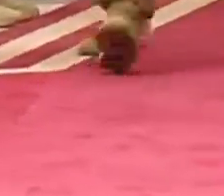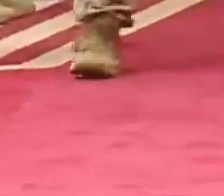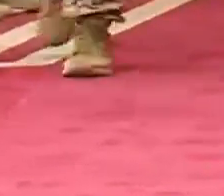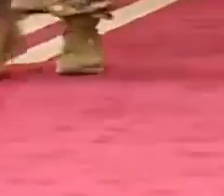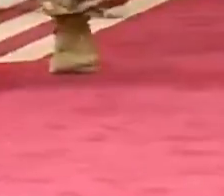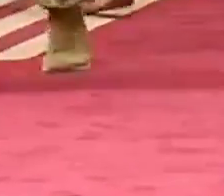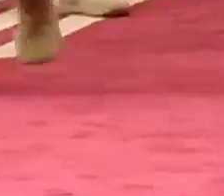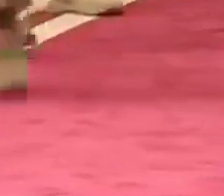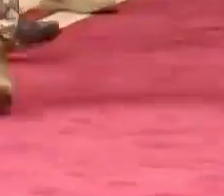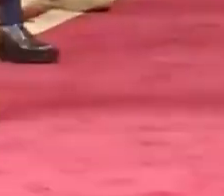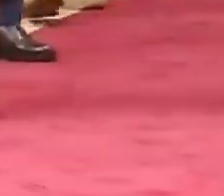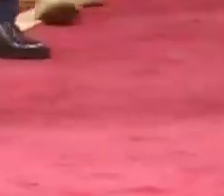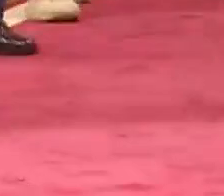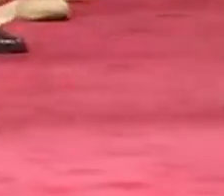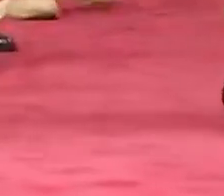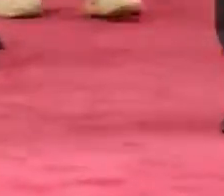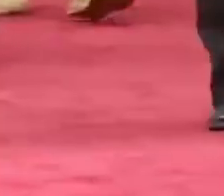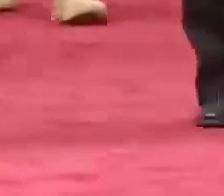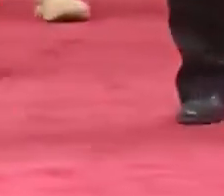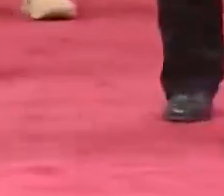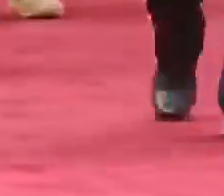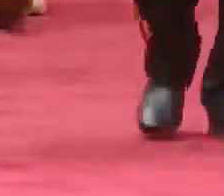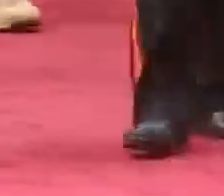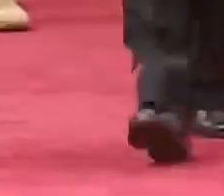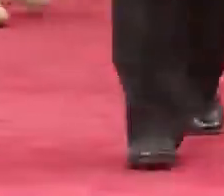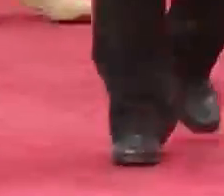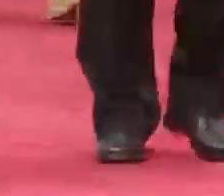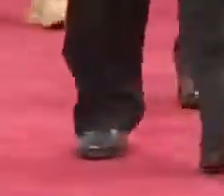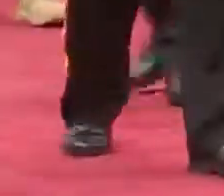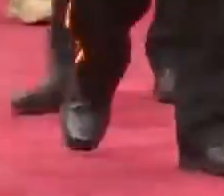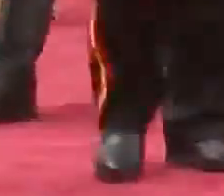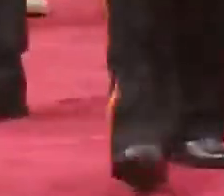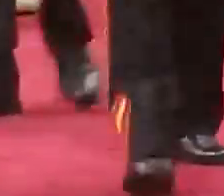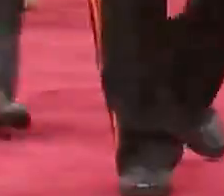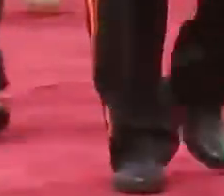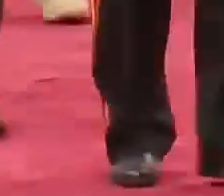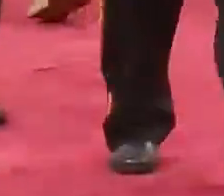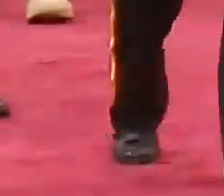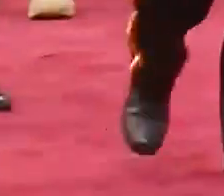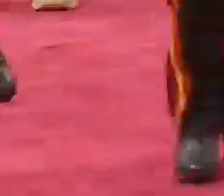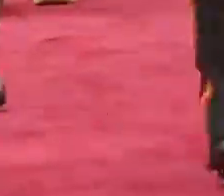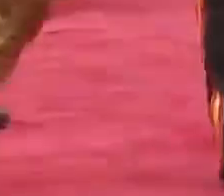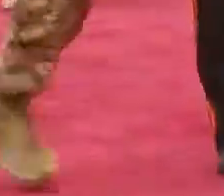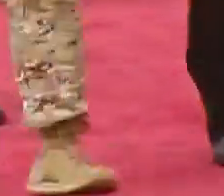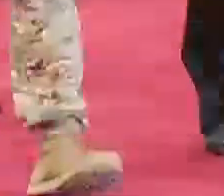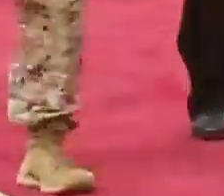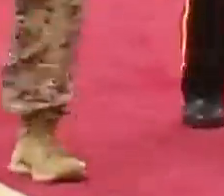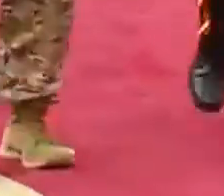Thank you.